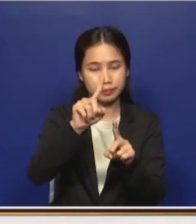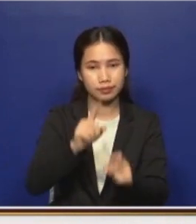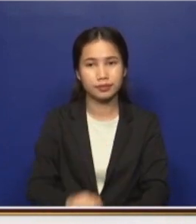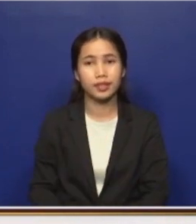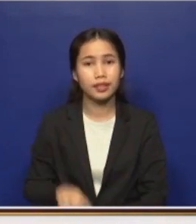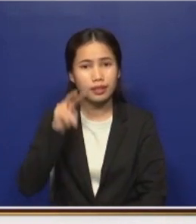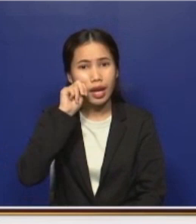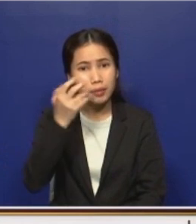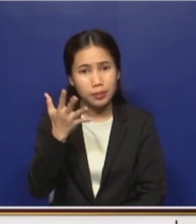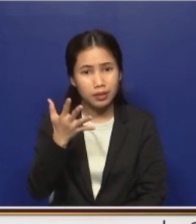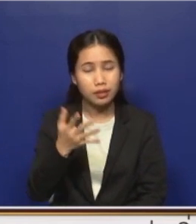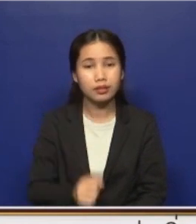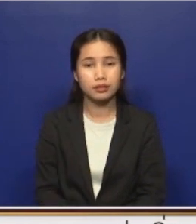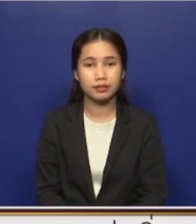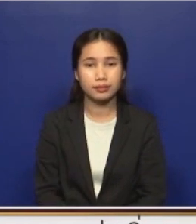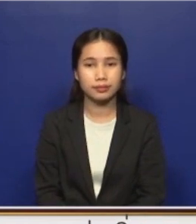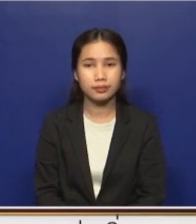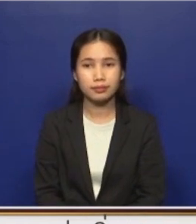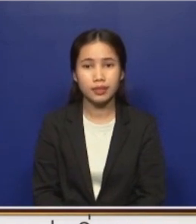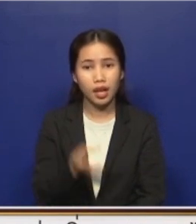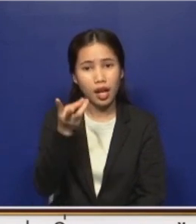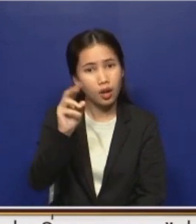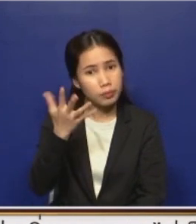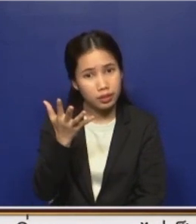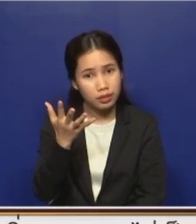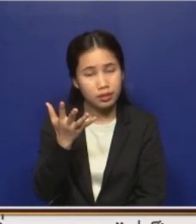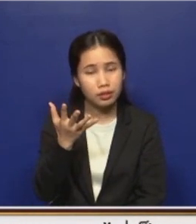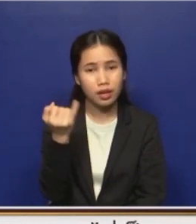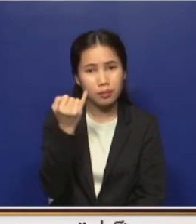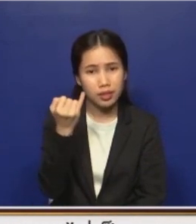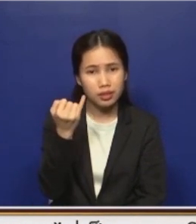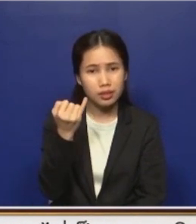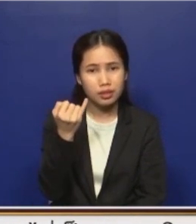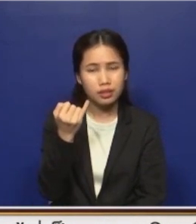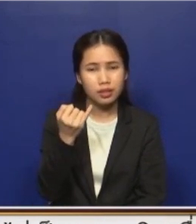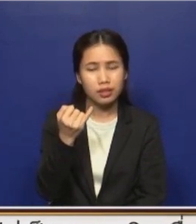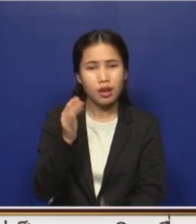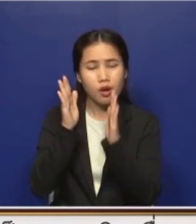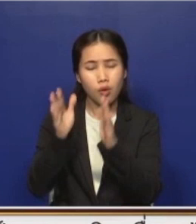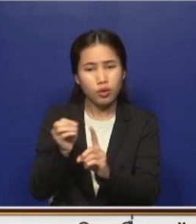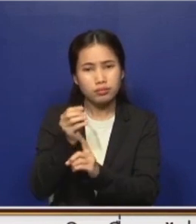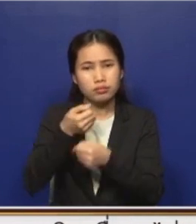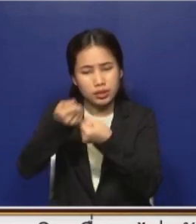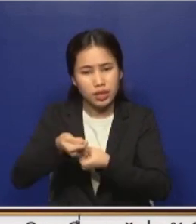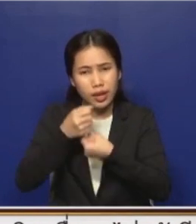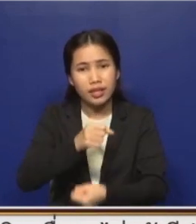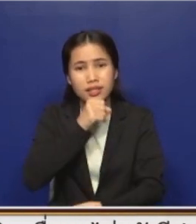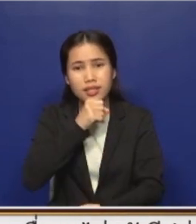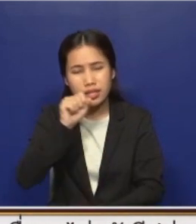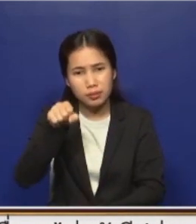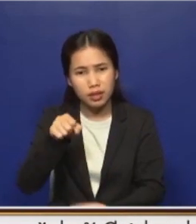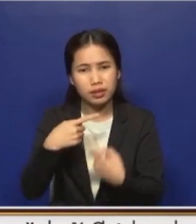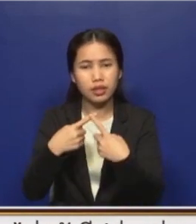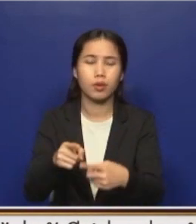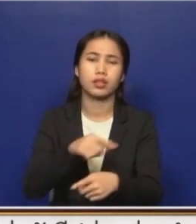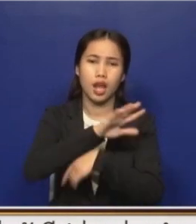ตลาดและล้มจีนเข้ามาจัดการนี่คือความพ่ายแพ้ของประเทศไทยนะครับและคือความ